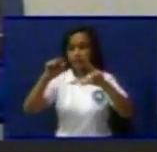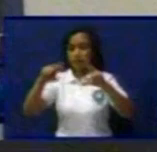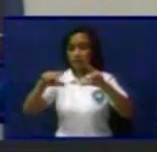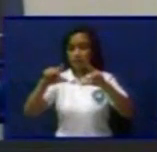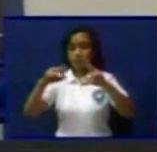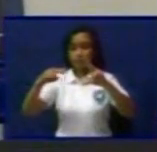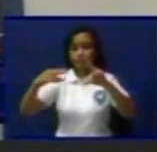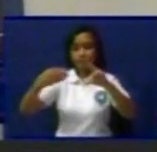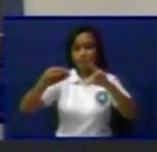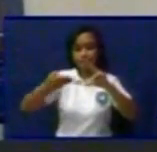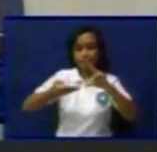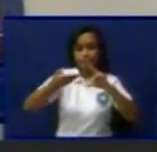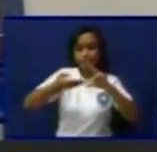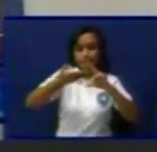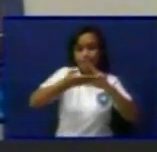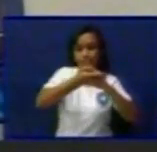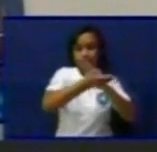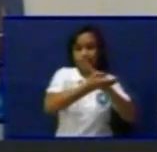从去年的3月份开始，